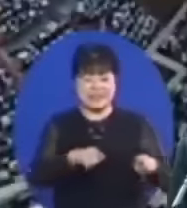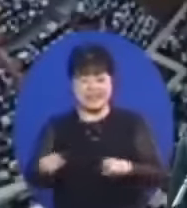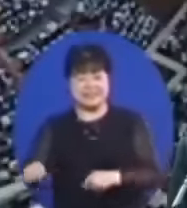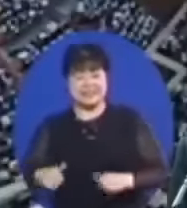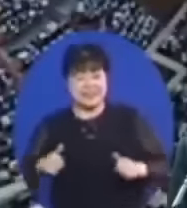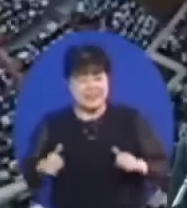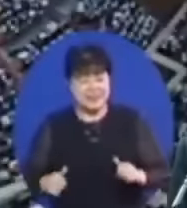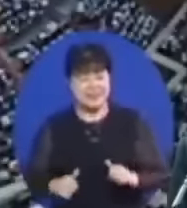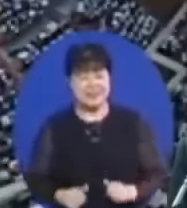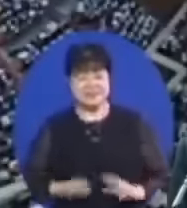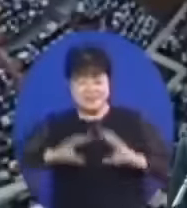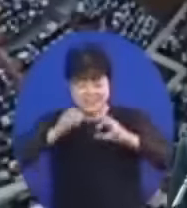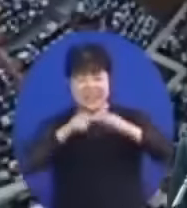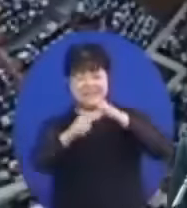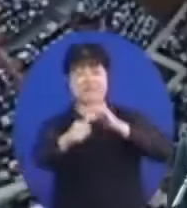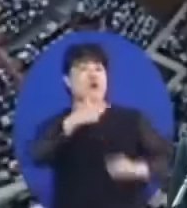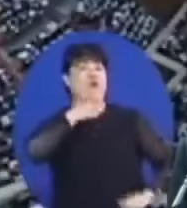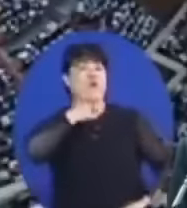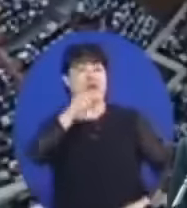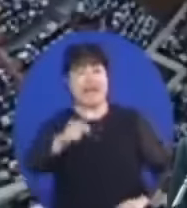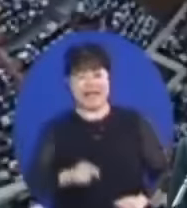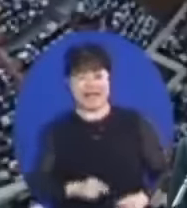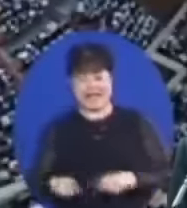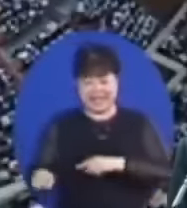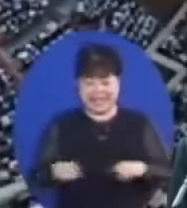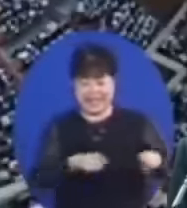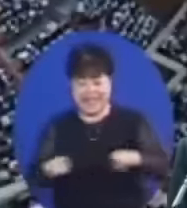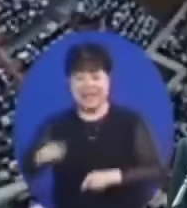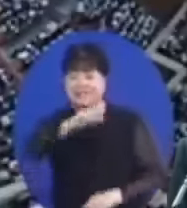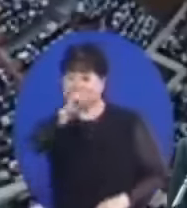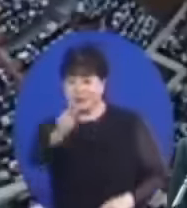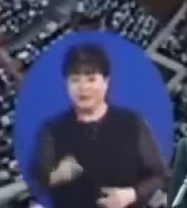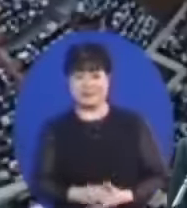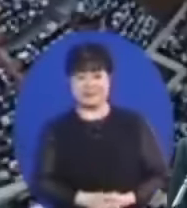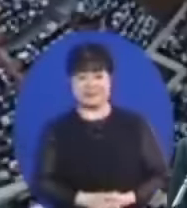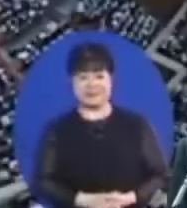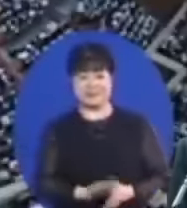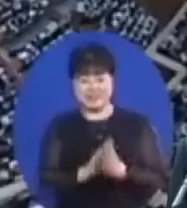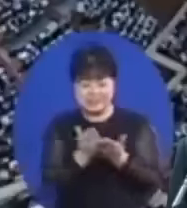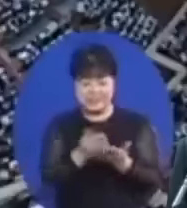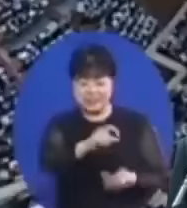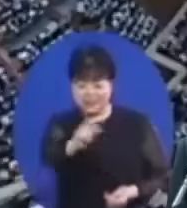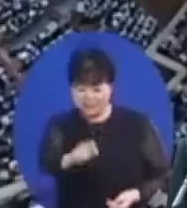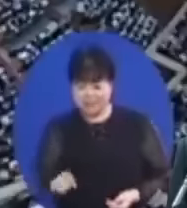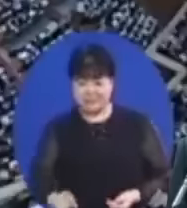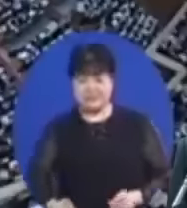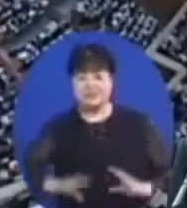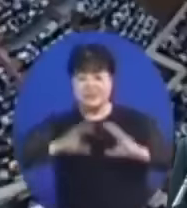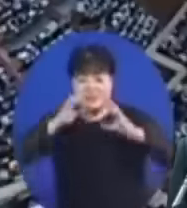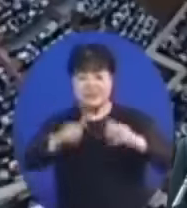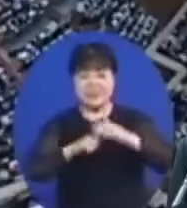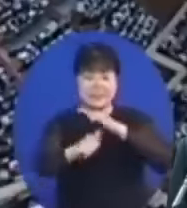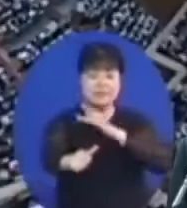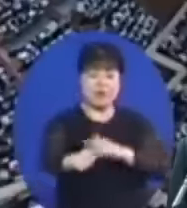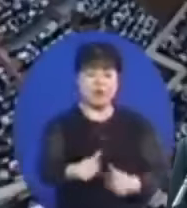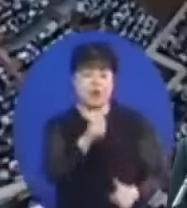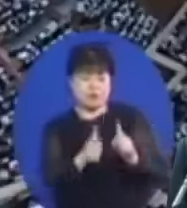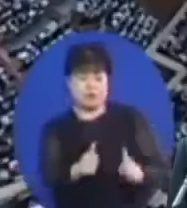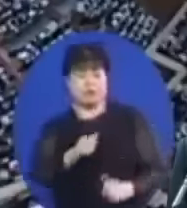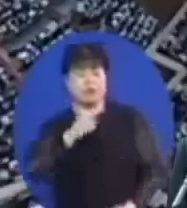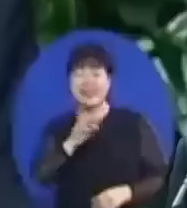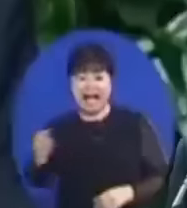타서 국가대표 선수가 되어야 되겠다고 늘 적었습니다. 그가 일기장에마다 스케이트 선수가 되겠다고 했으므로 그